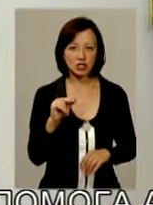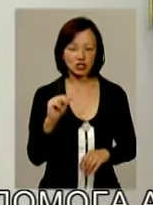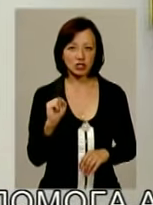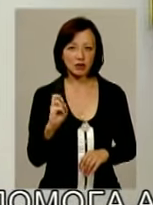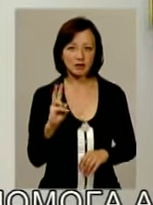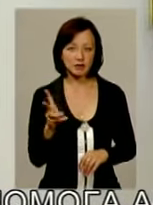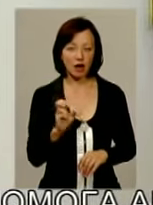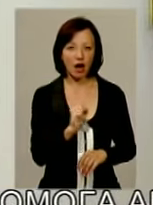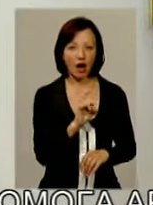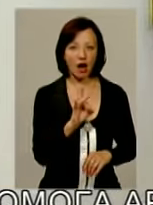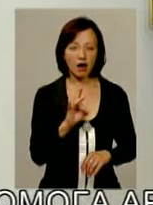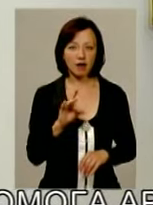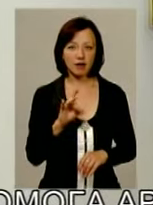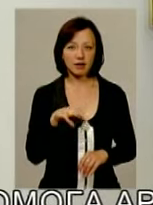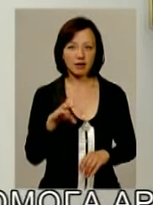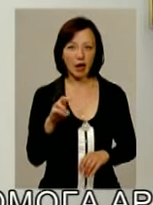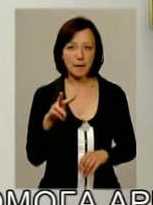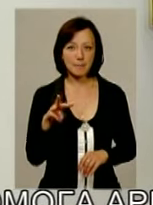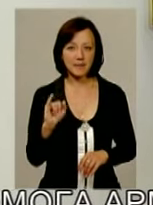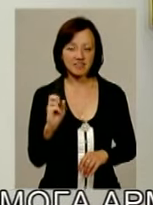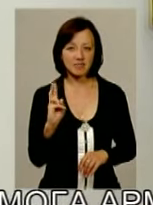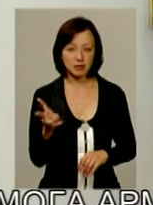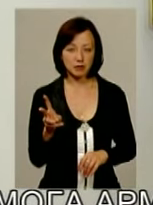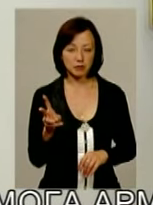де вже була далі, тому що інше було – Краматорськ,